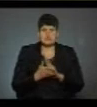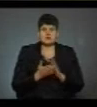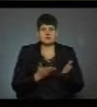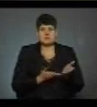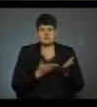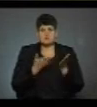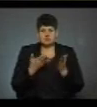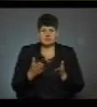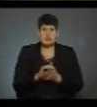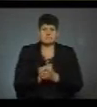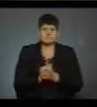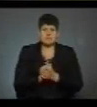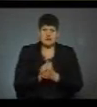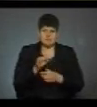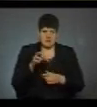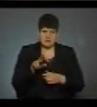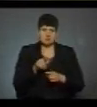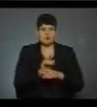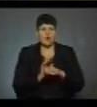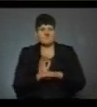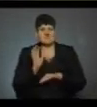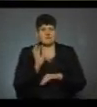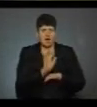Запросили перемир'я, щоб його відправити.